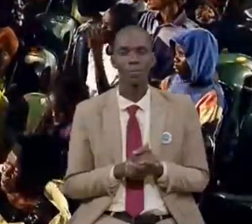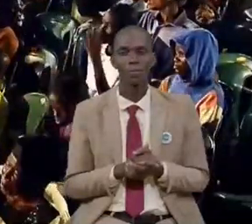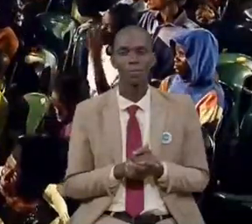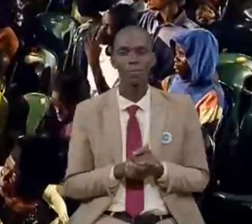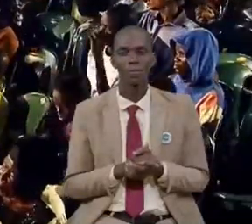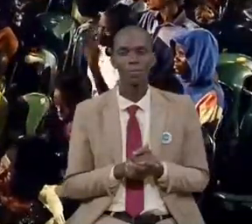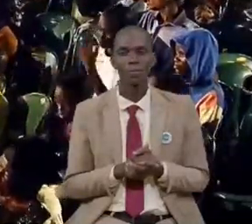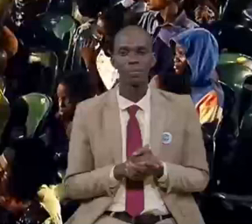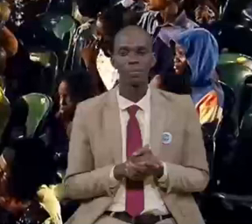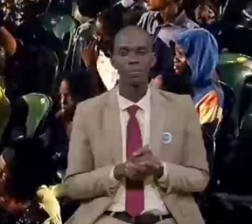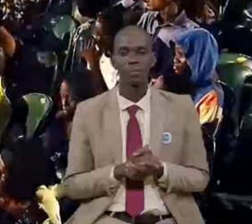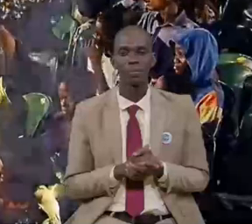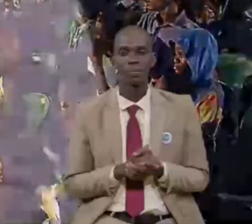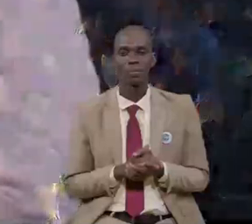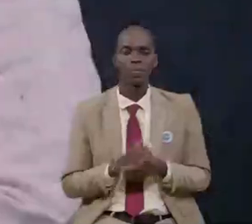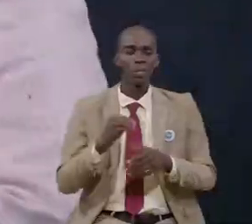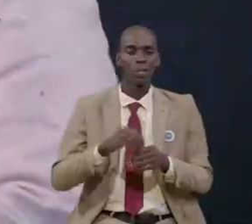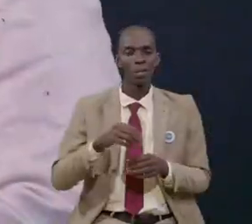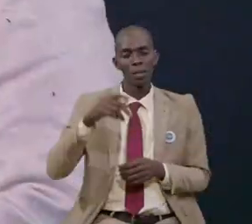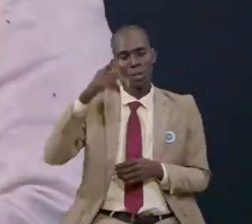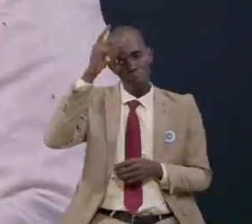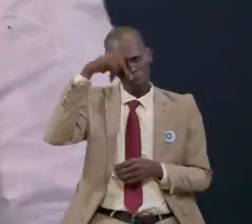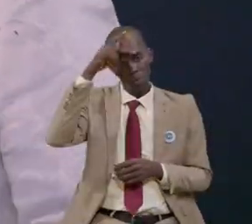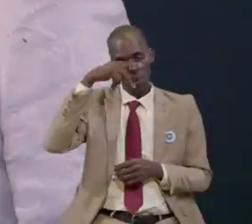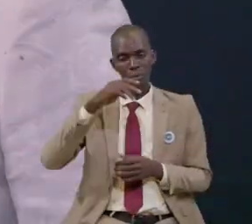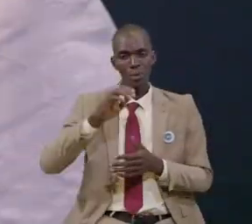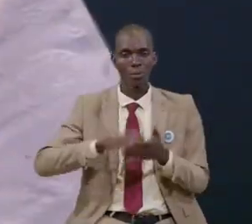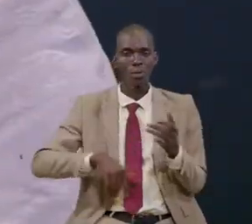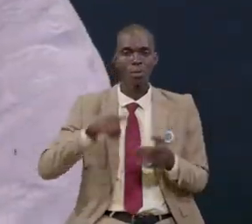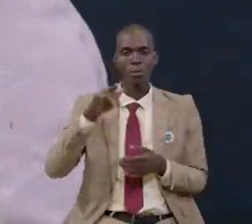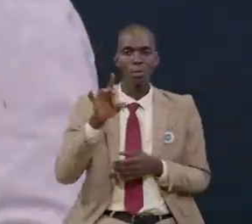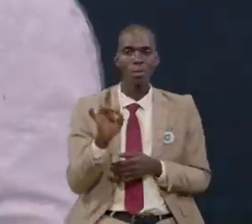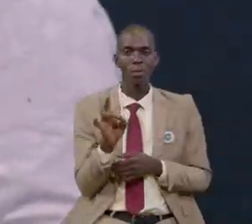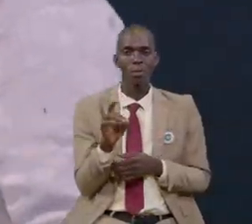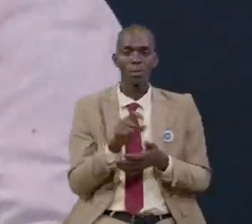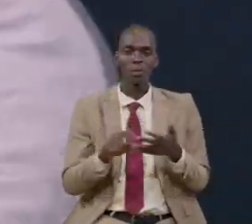Voyons Proverbe, chapitre 28, 13.